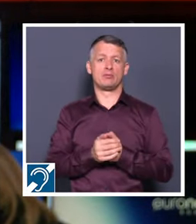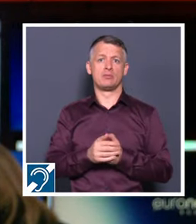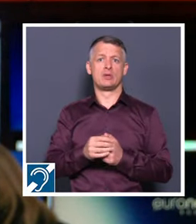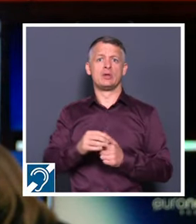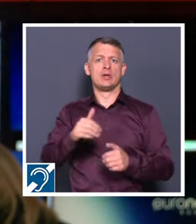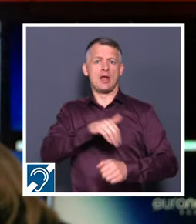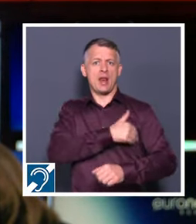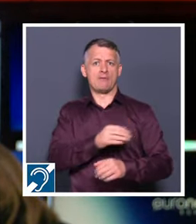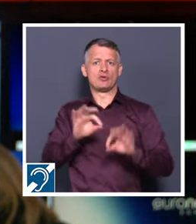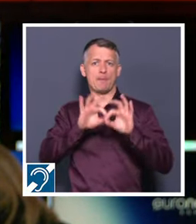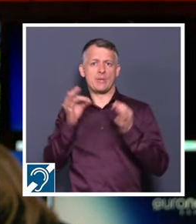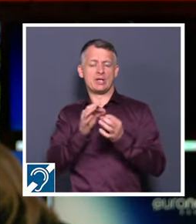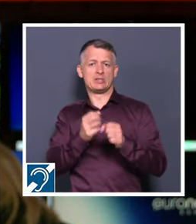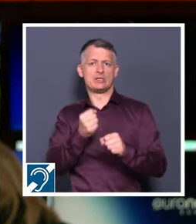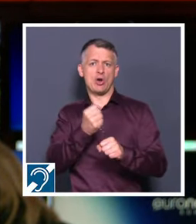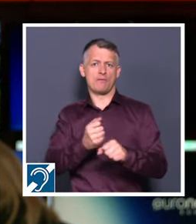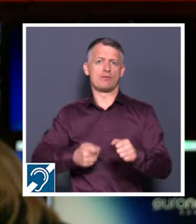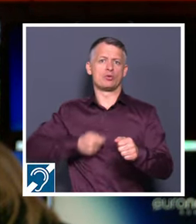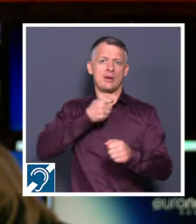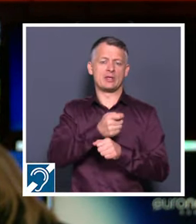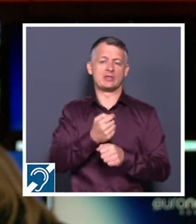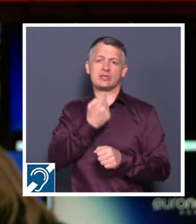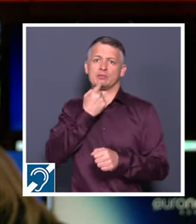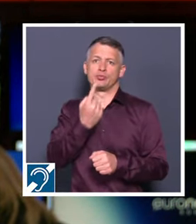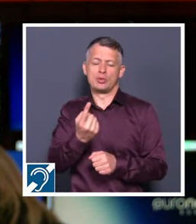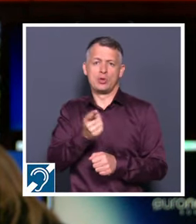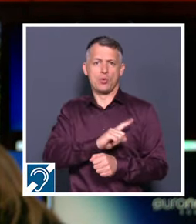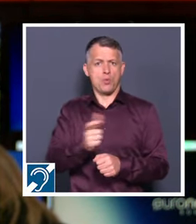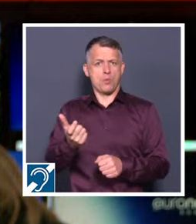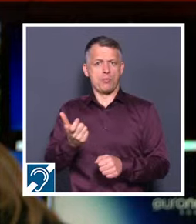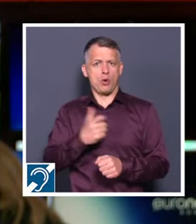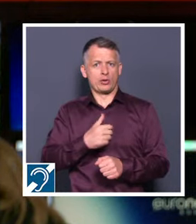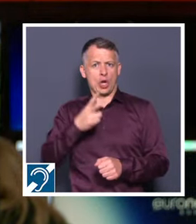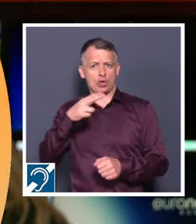că un profesor care face asemenea greșeli poate preda în continuare.